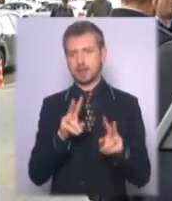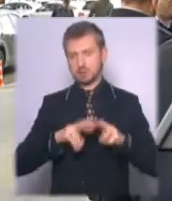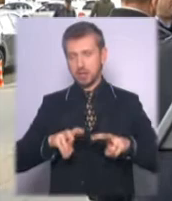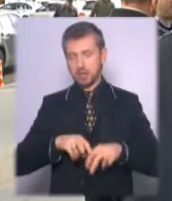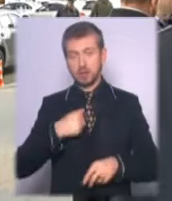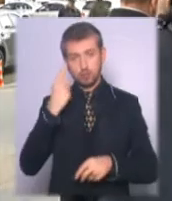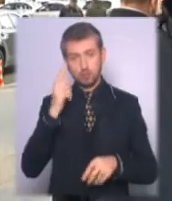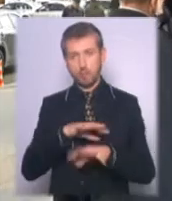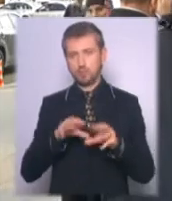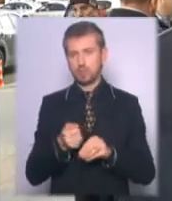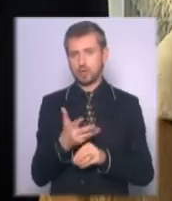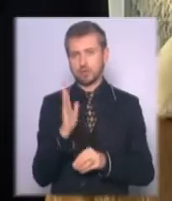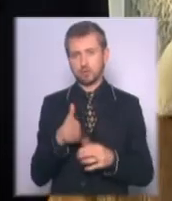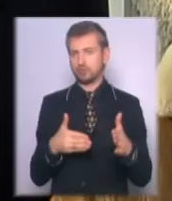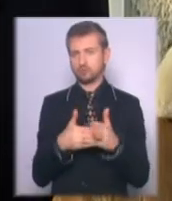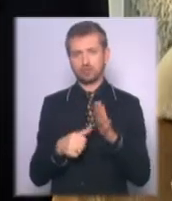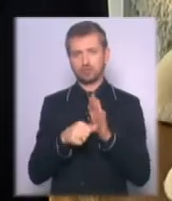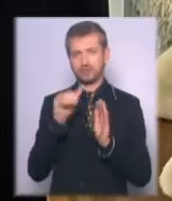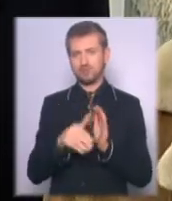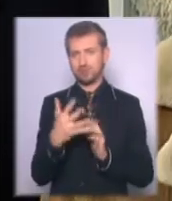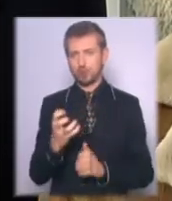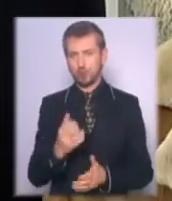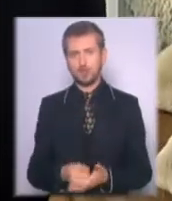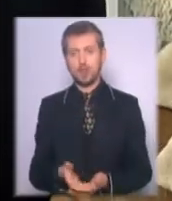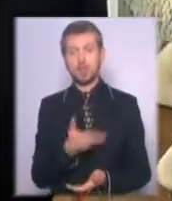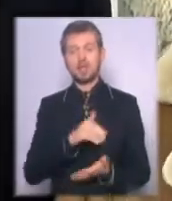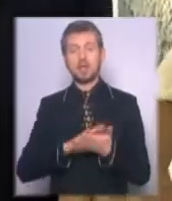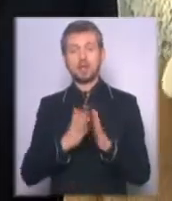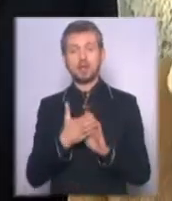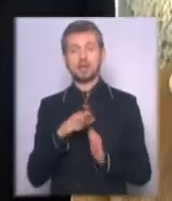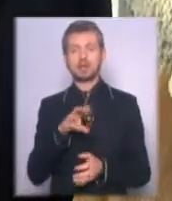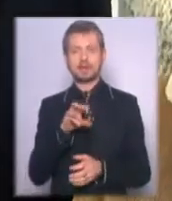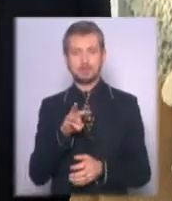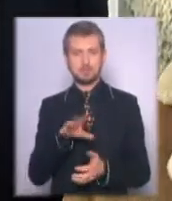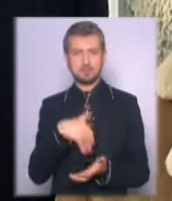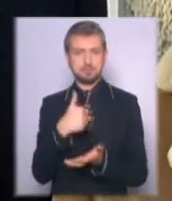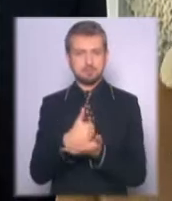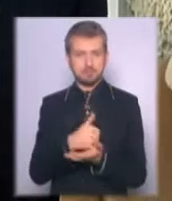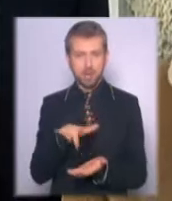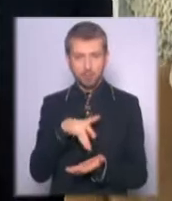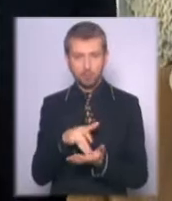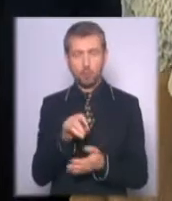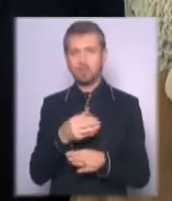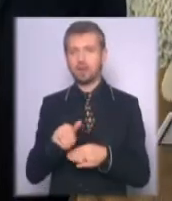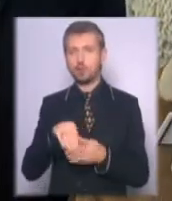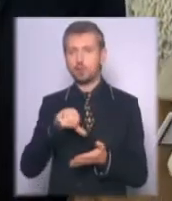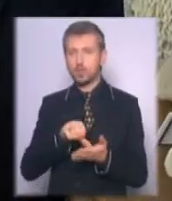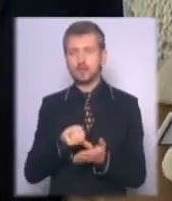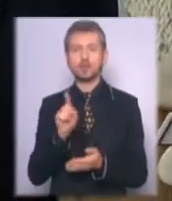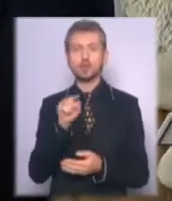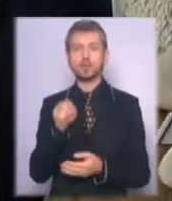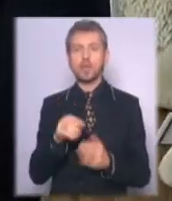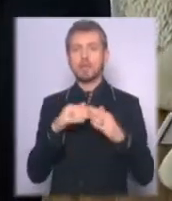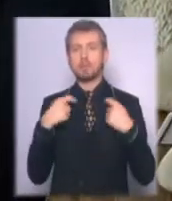общої проплати не перевищить 6,5 тисяч мафів. Ми договорились з мером по пайовій участі, о тому, щоб з цих мафів